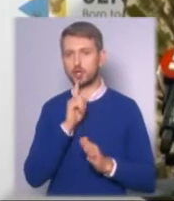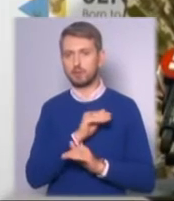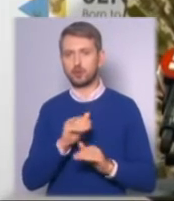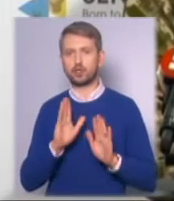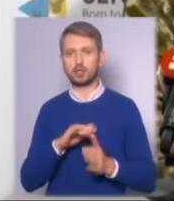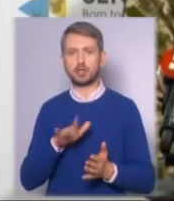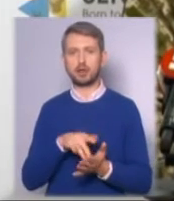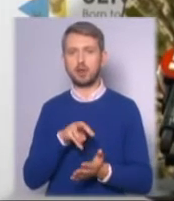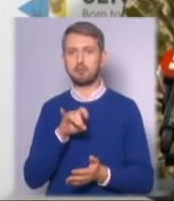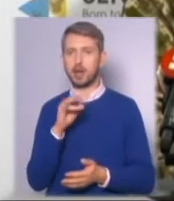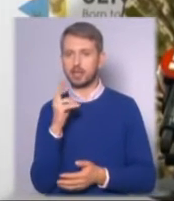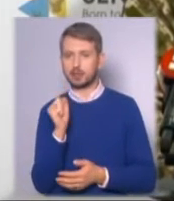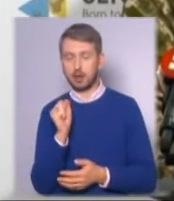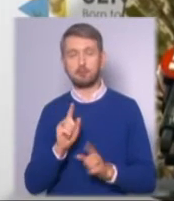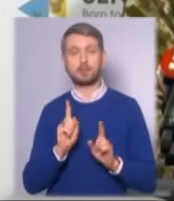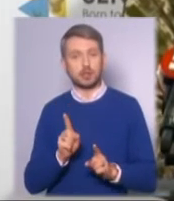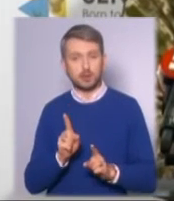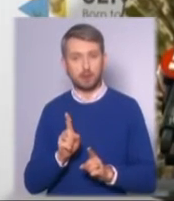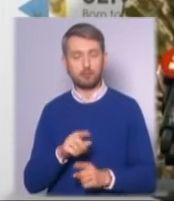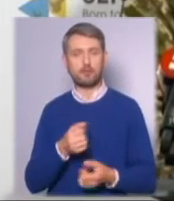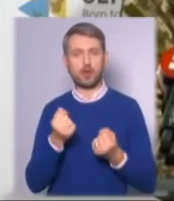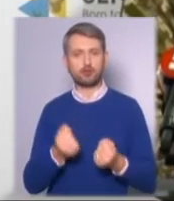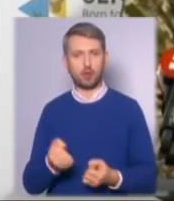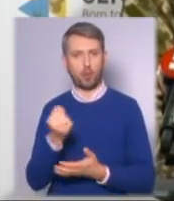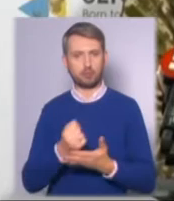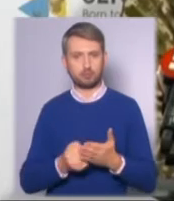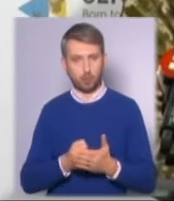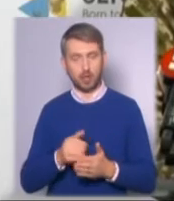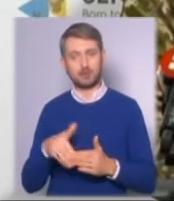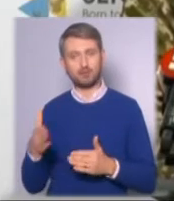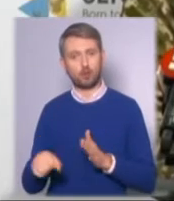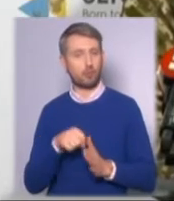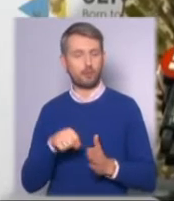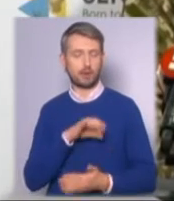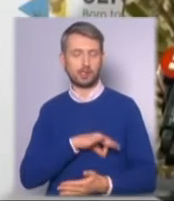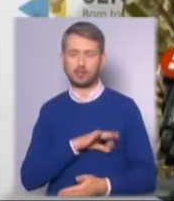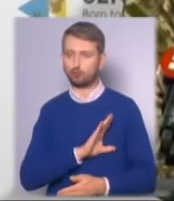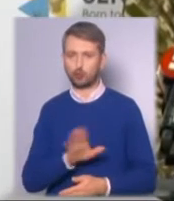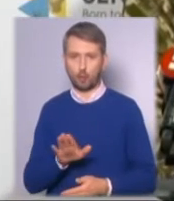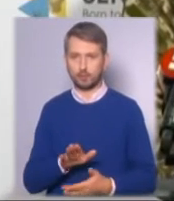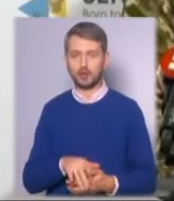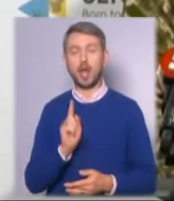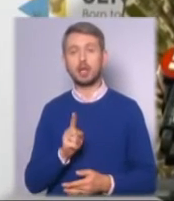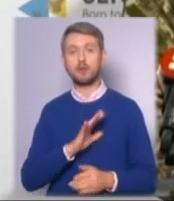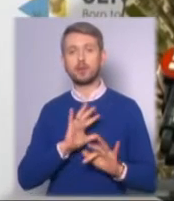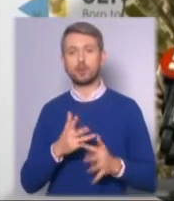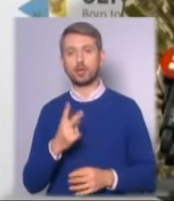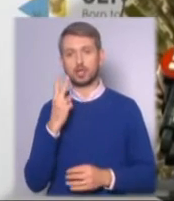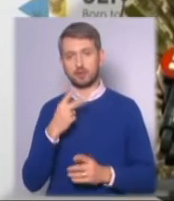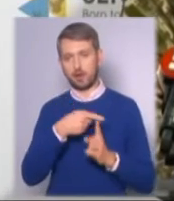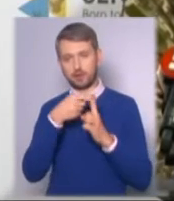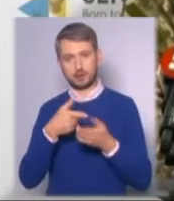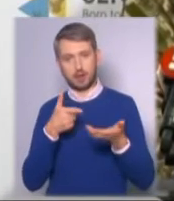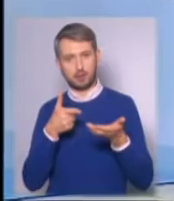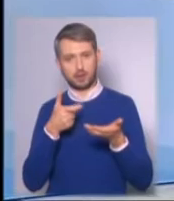Мар'їнці. При цьому важке озброєння з боку бойовиків не застосовувалося, однак відбулося два снайперських